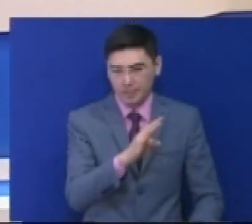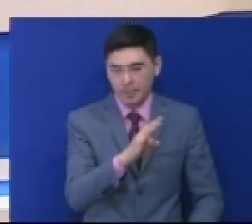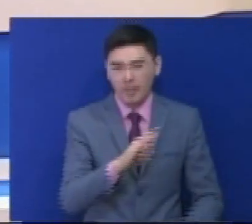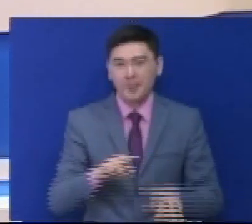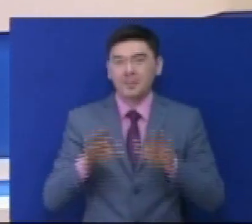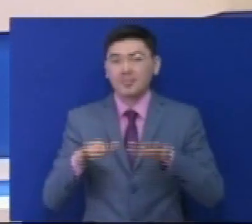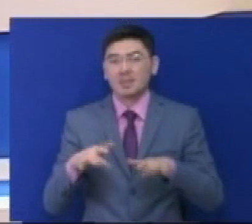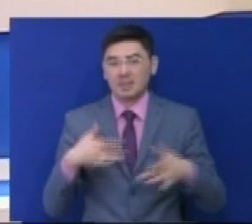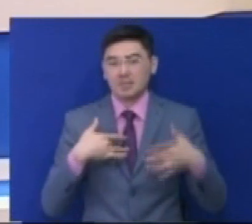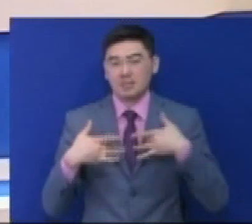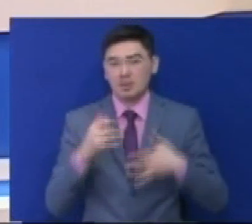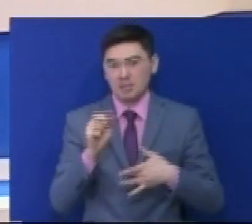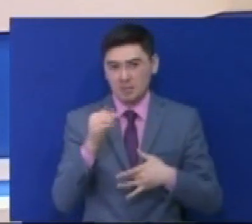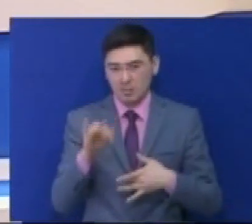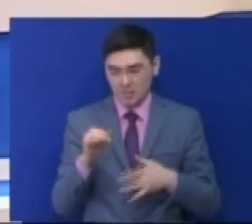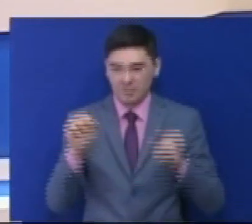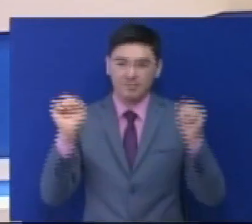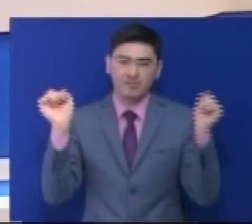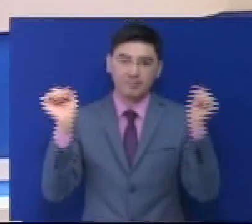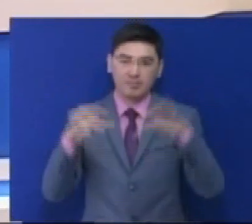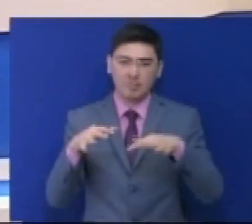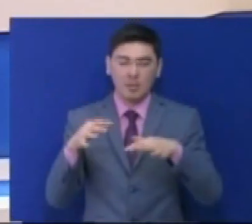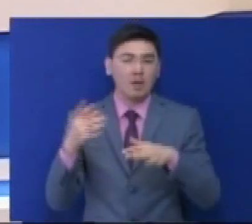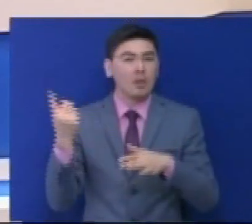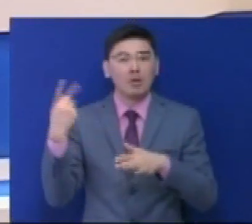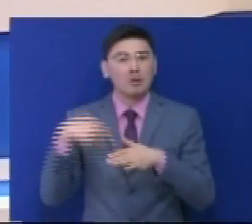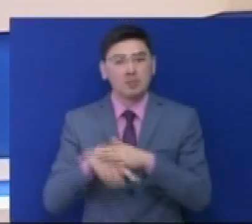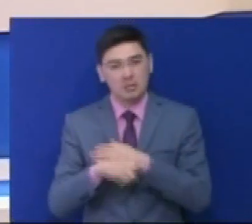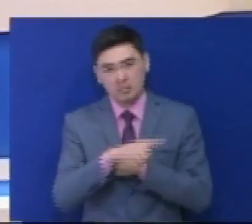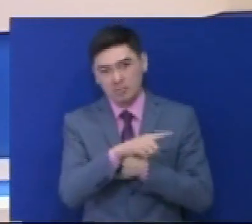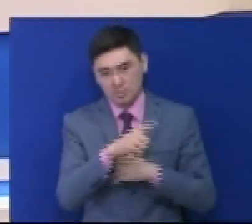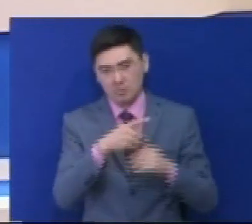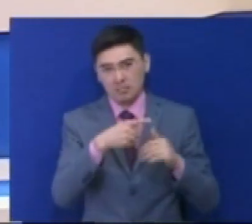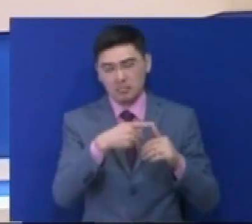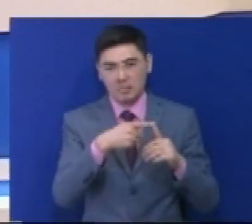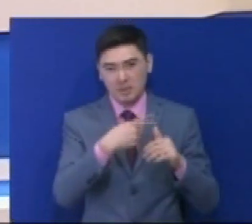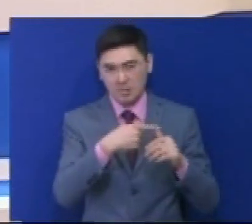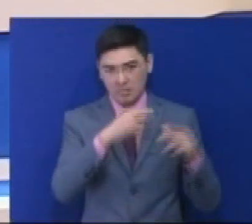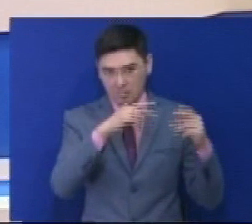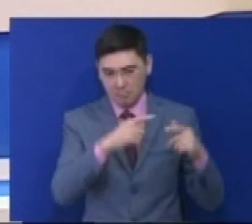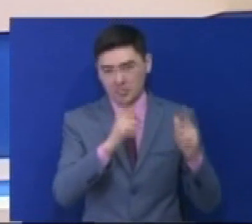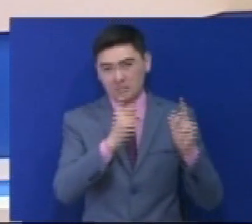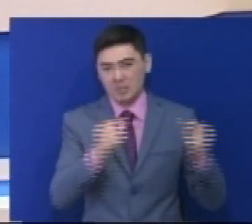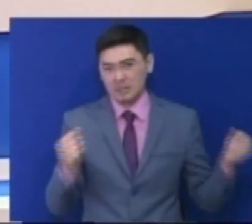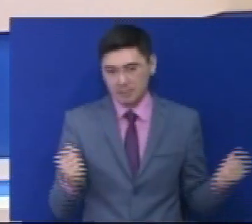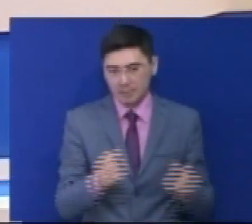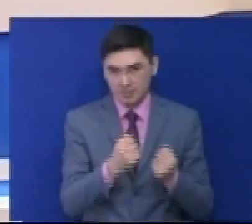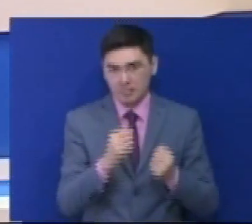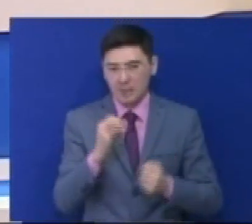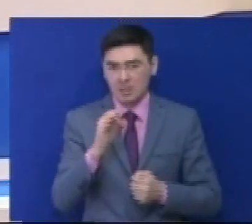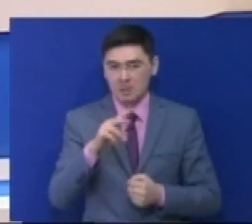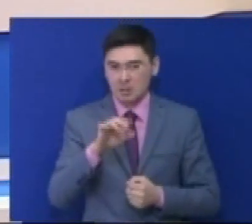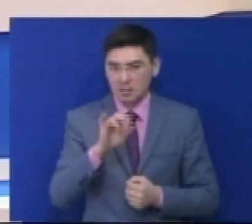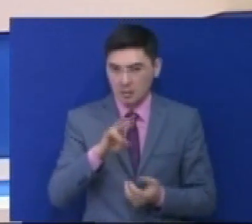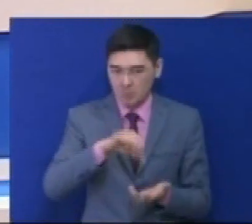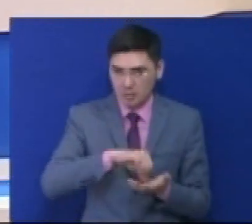театре имени Абая, отметили, что поддерживают данную идею. В мероприятии приняли участие заместитель акима Восточно-Казахстанской области Ерлан